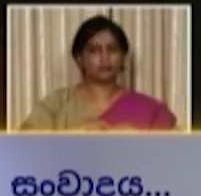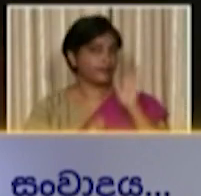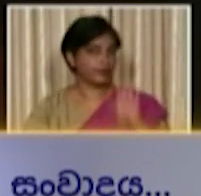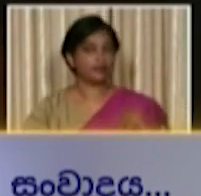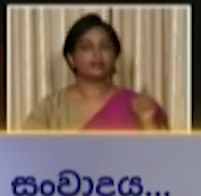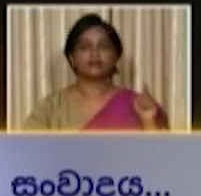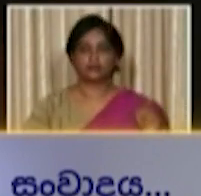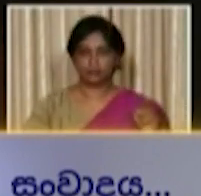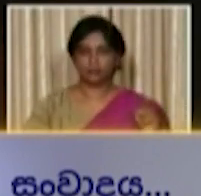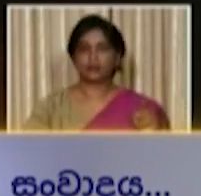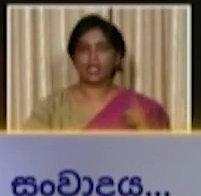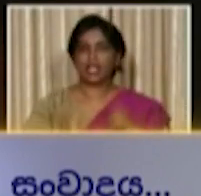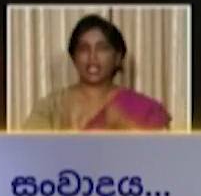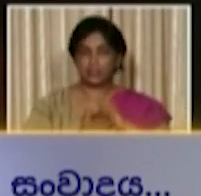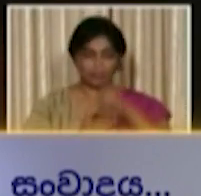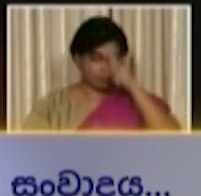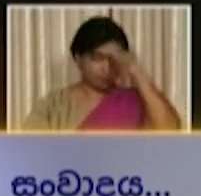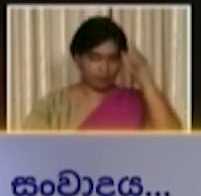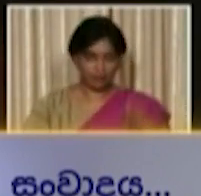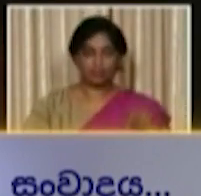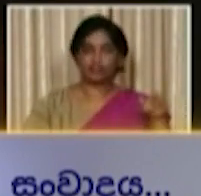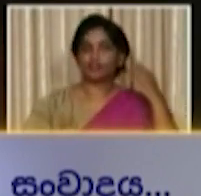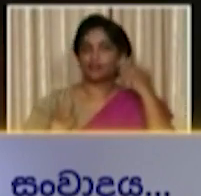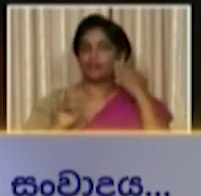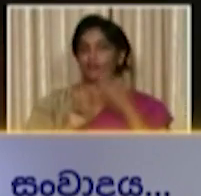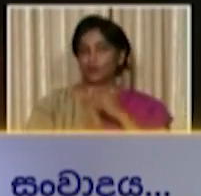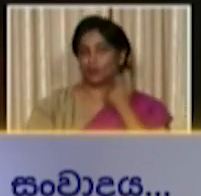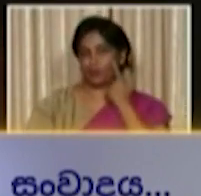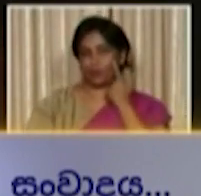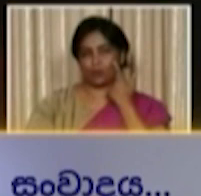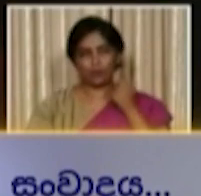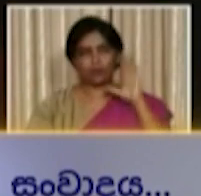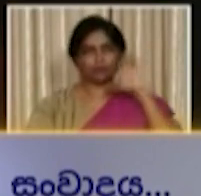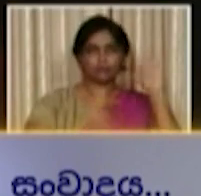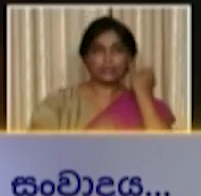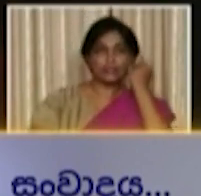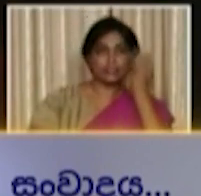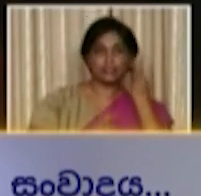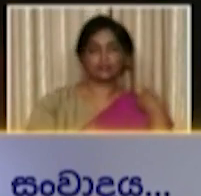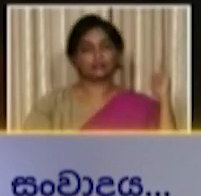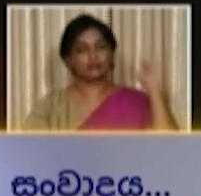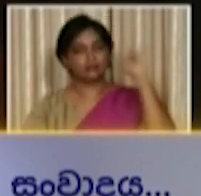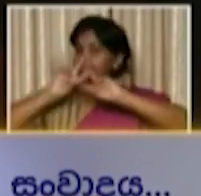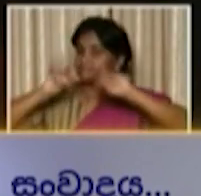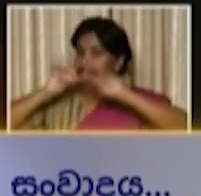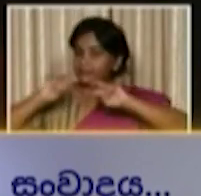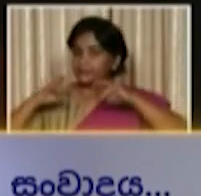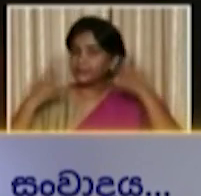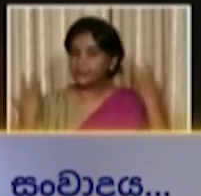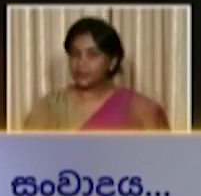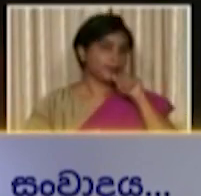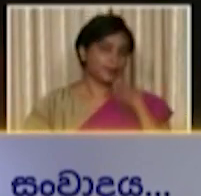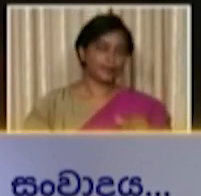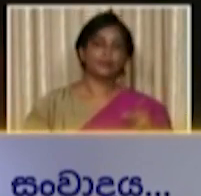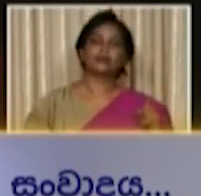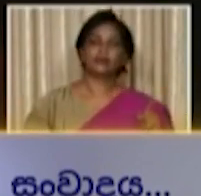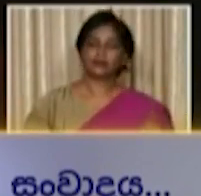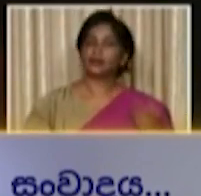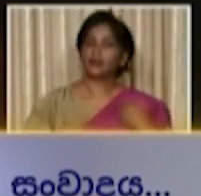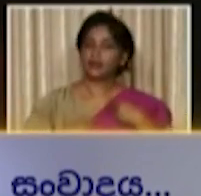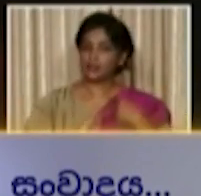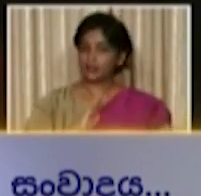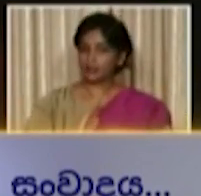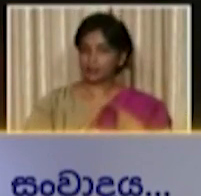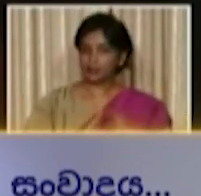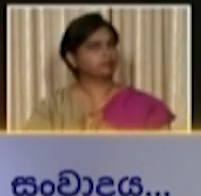වැඩපිළිවෙලක් තිබේ. ඒ අජිත් මානප්පෙරුම මැතිතුමා මේ පිළිබඳව හොඳ අවබෝධයක් ලබාගෙන සිංගප්පූරුවෙත් ගිහිල්ලා මේක අධ්‍යයනයක් කරලා ඇත්ත වශයෙන්ම අපේ රටේ